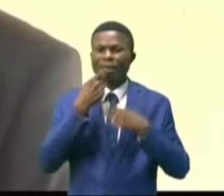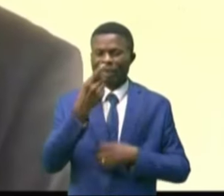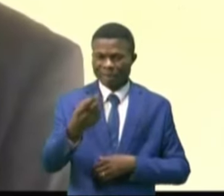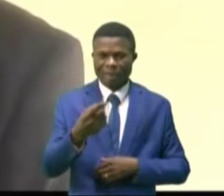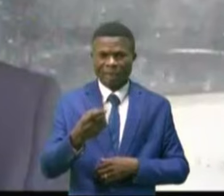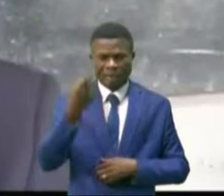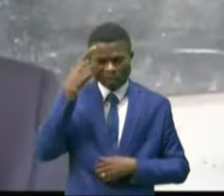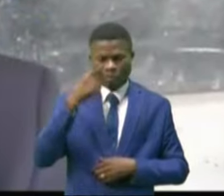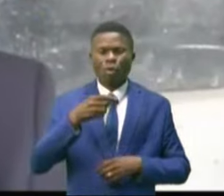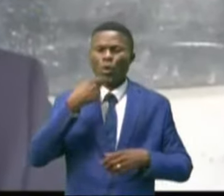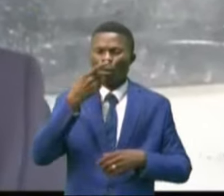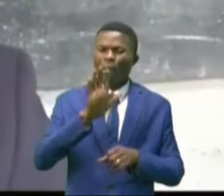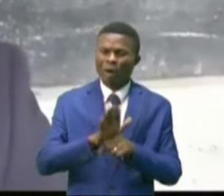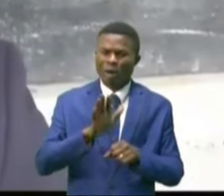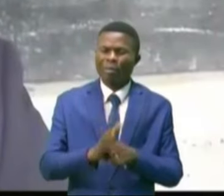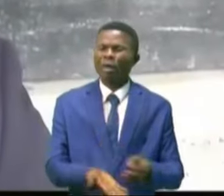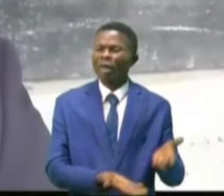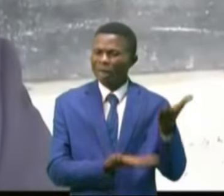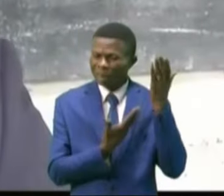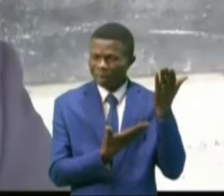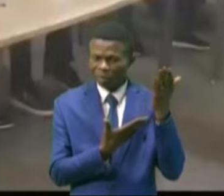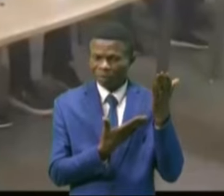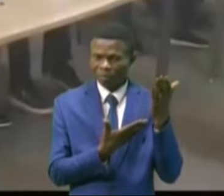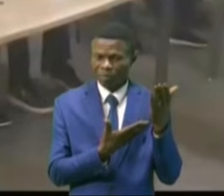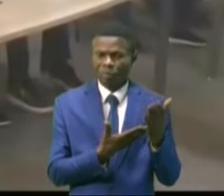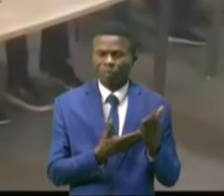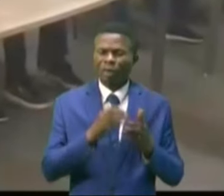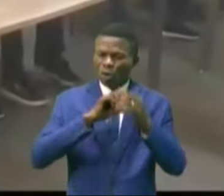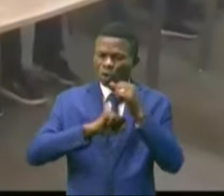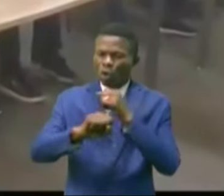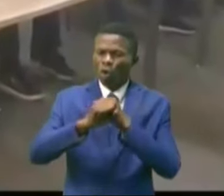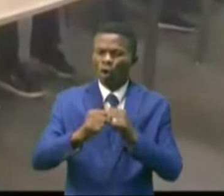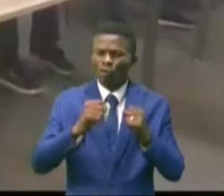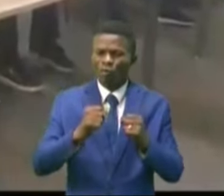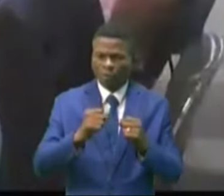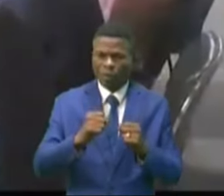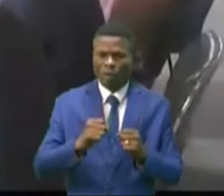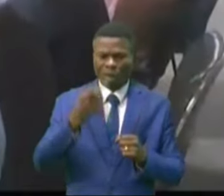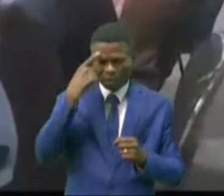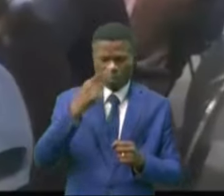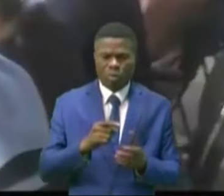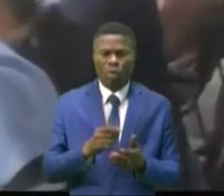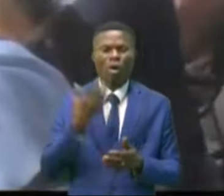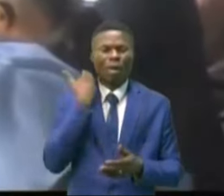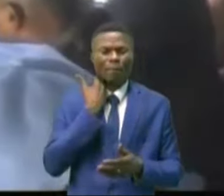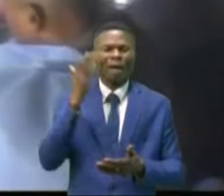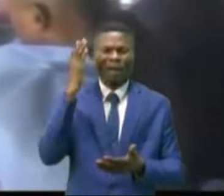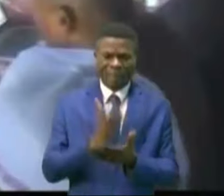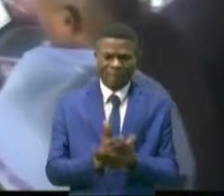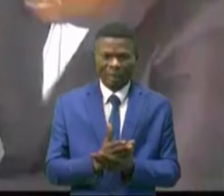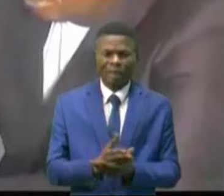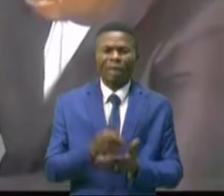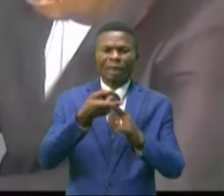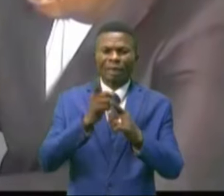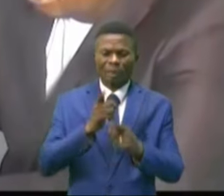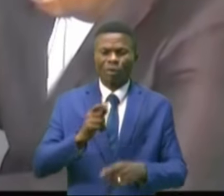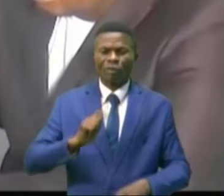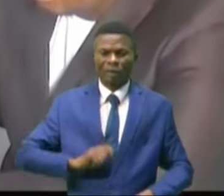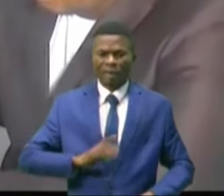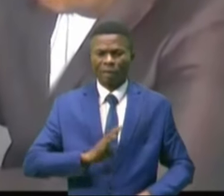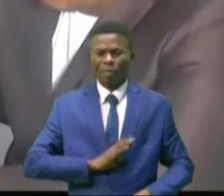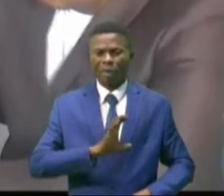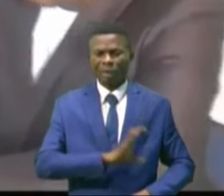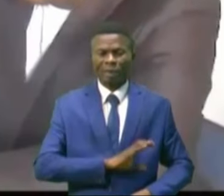pour insister sur l'importance de se mobiliser pour avoir 0% de malades dus à la tuberculose.